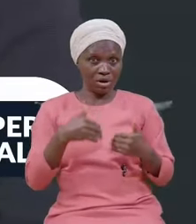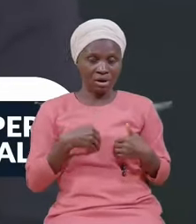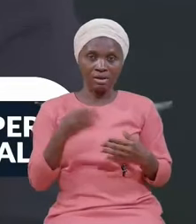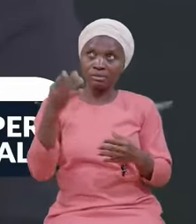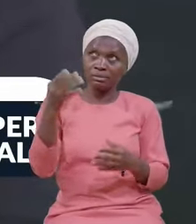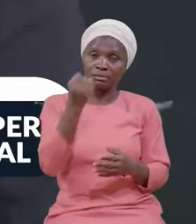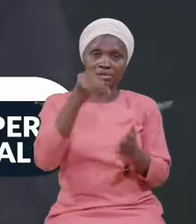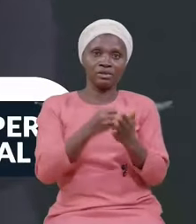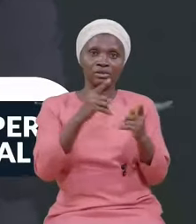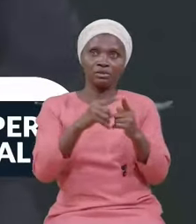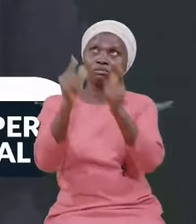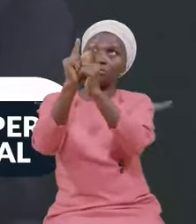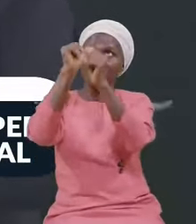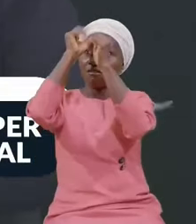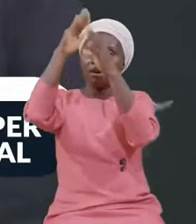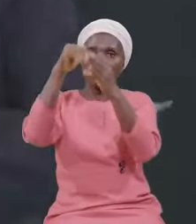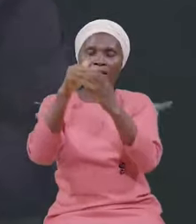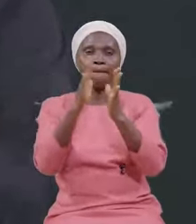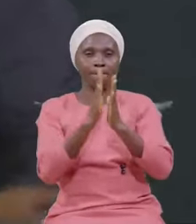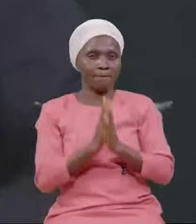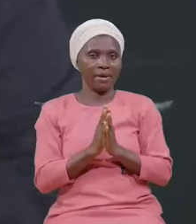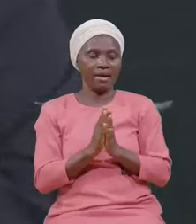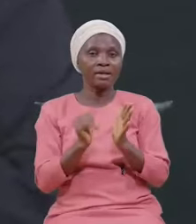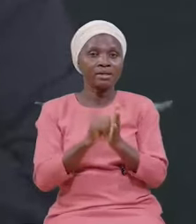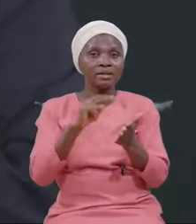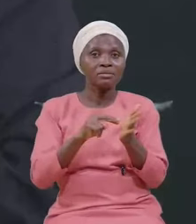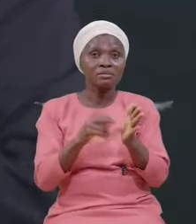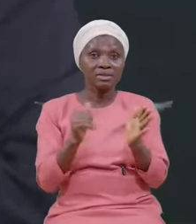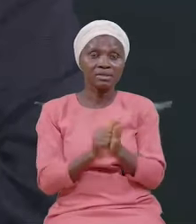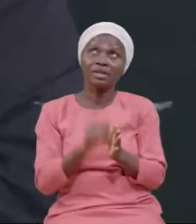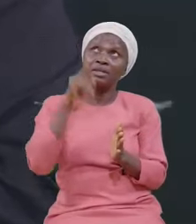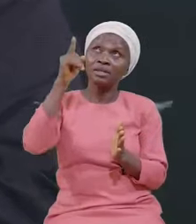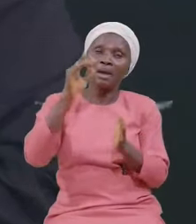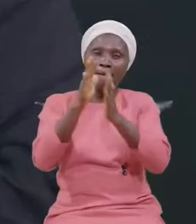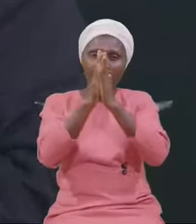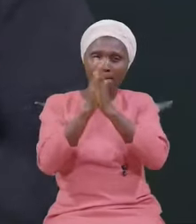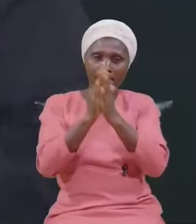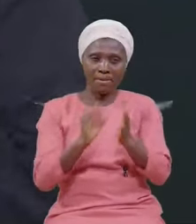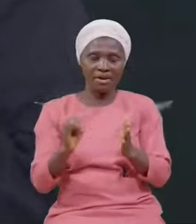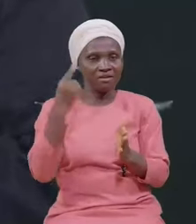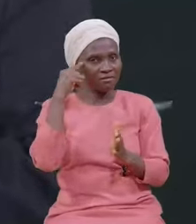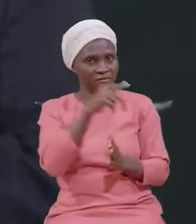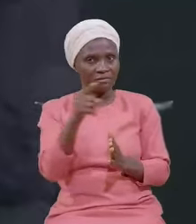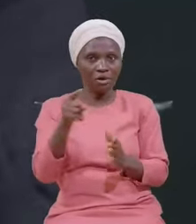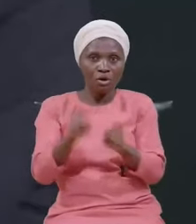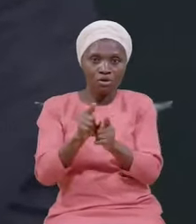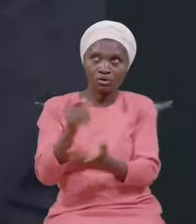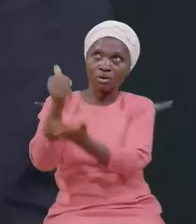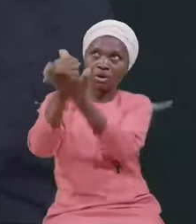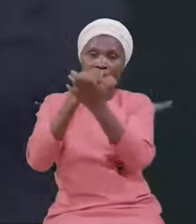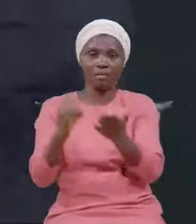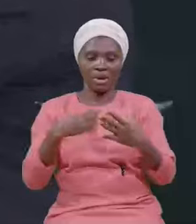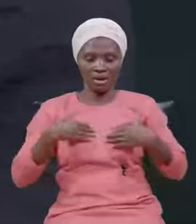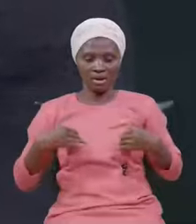prend tous les besoins de ta vie, il les porte au Père dans la prière. Cela veut dire